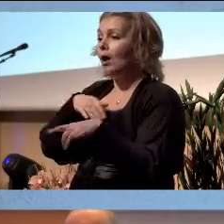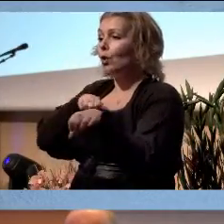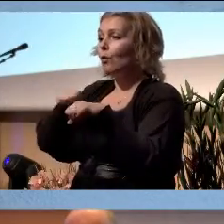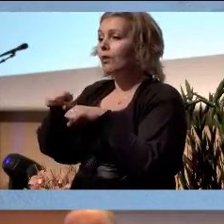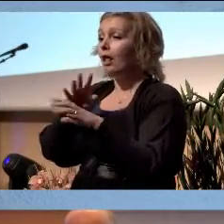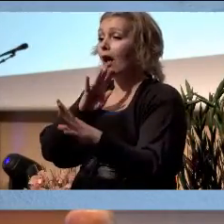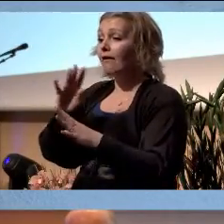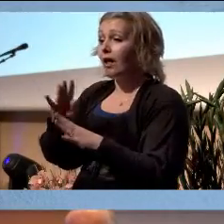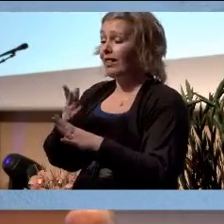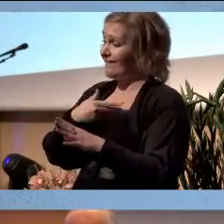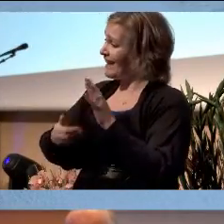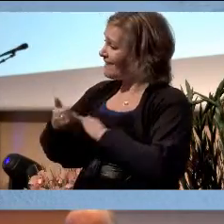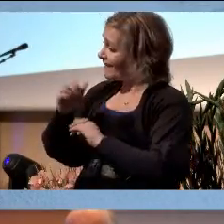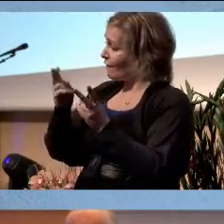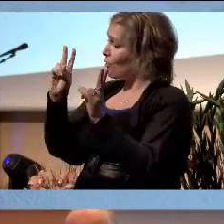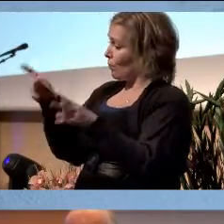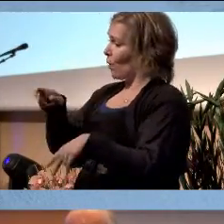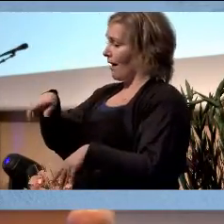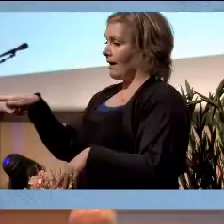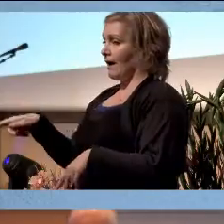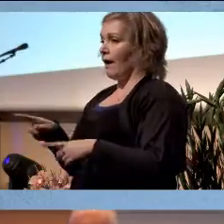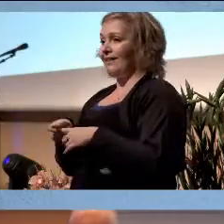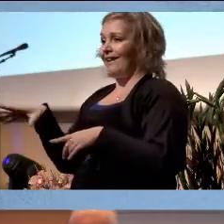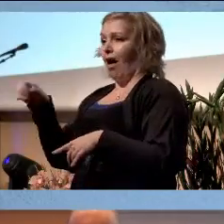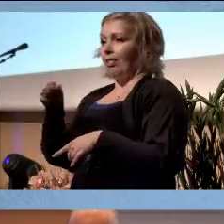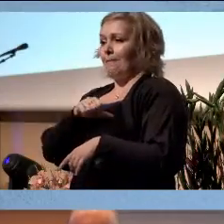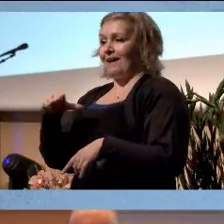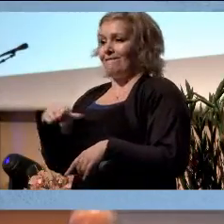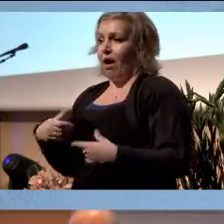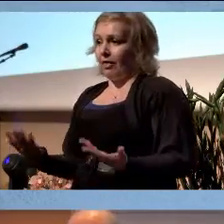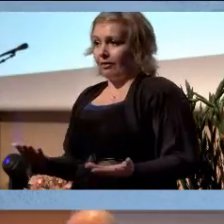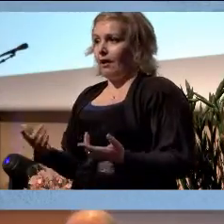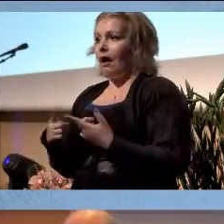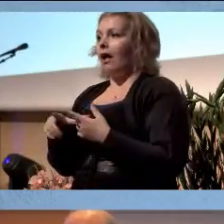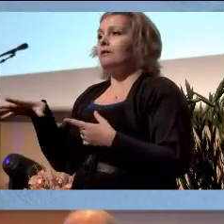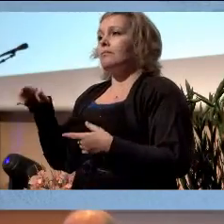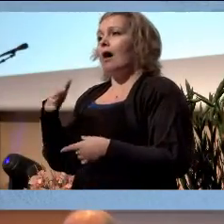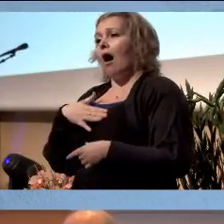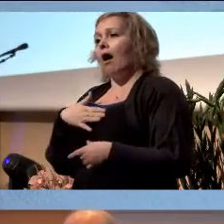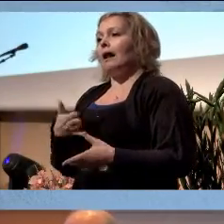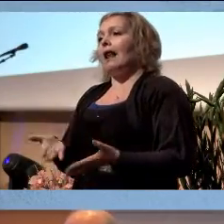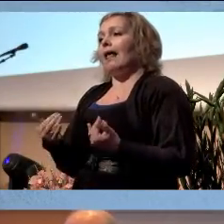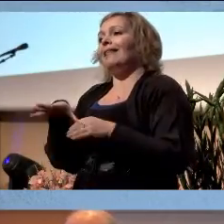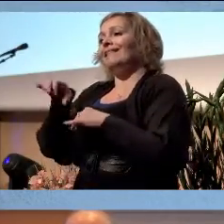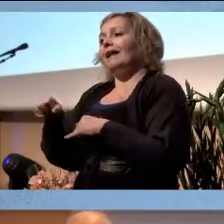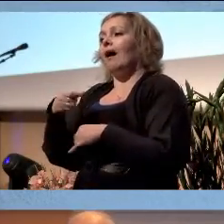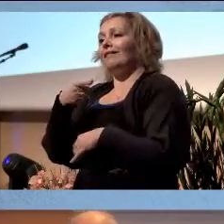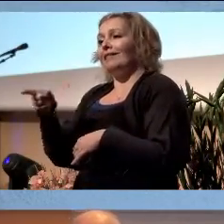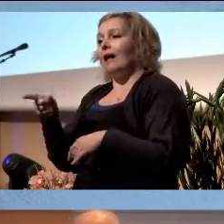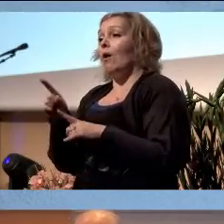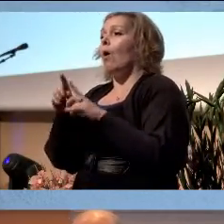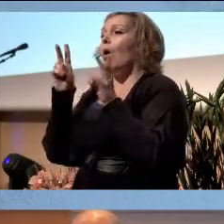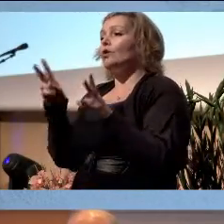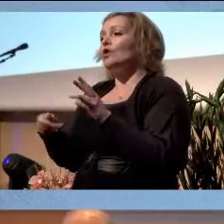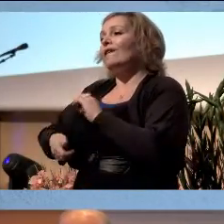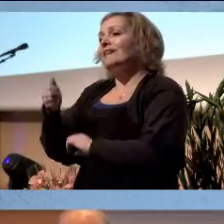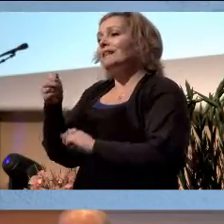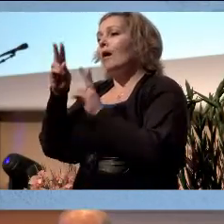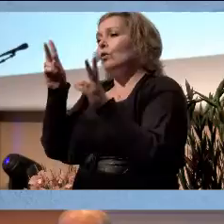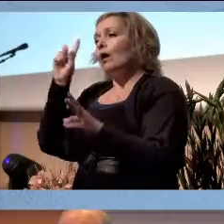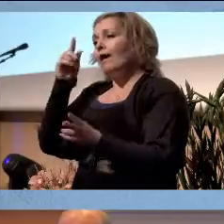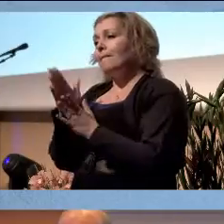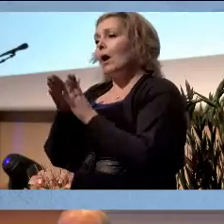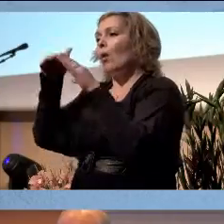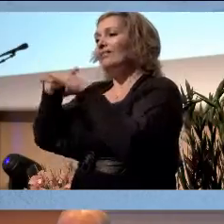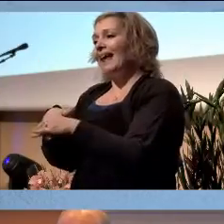som har kommunal avtale er veldig viktig for brukerne. At ikke alle er private. at man får lettere tilgang til det. Og ikke minst er det viktig at brukerne